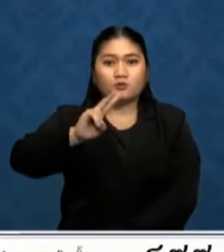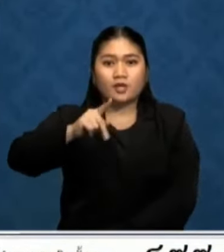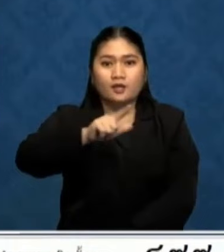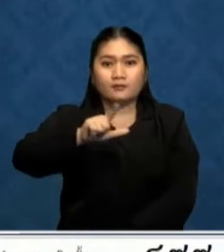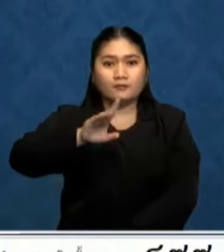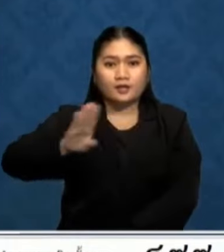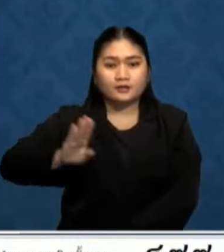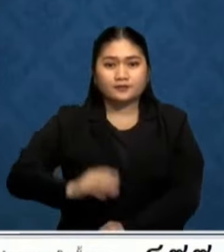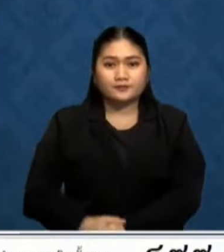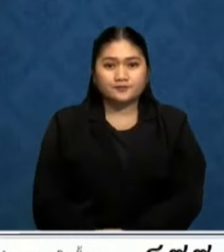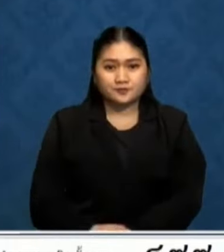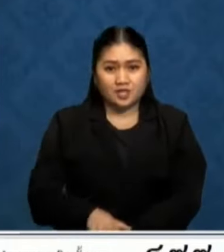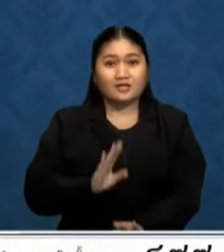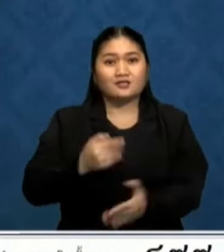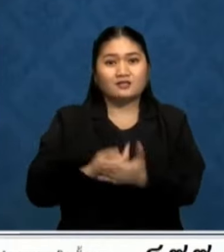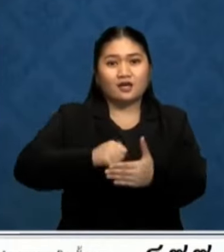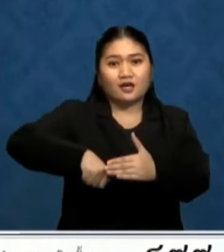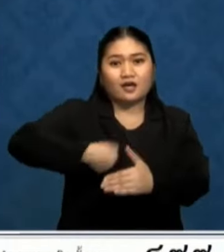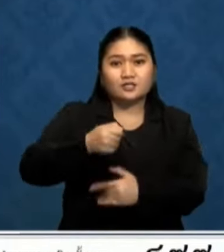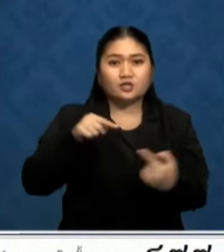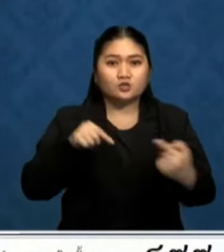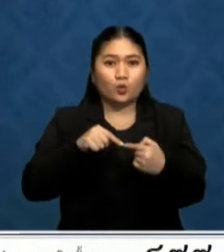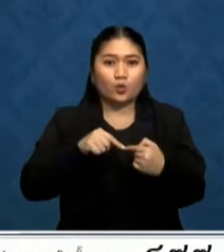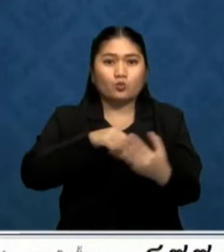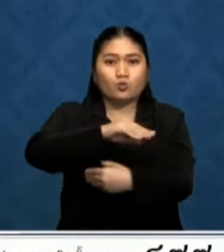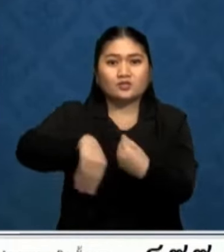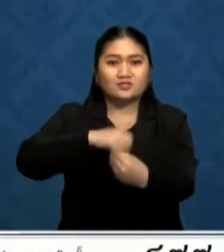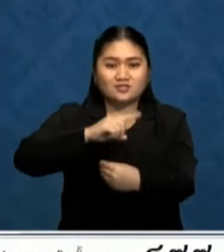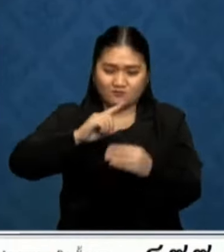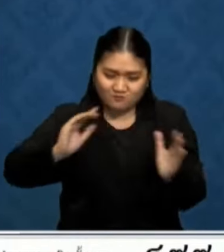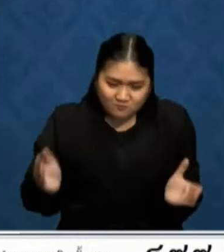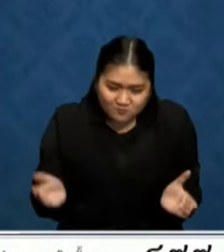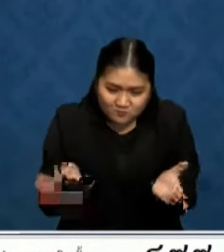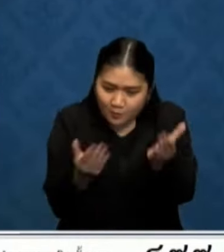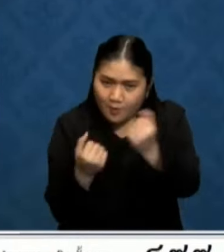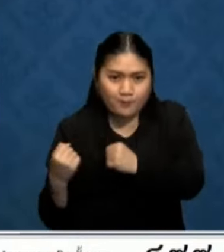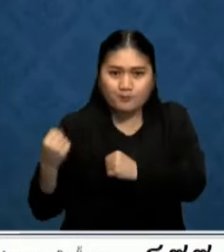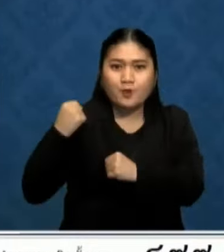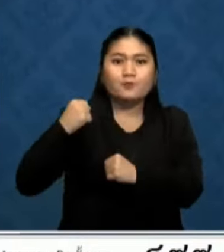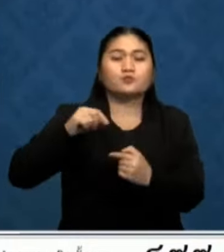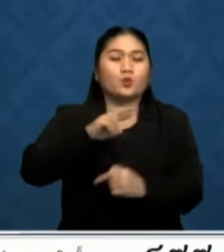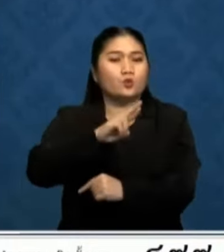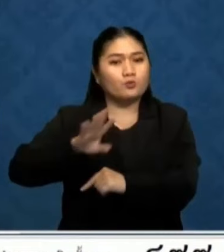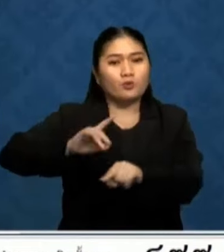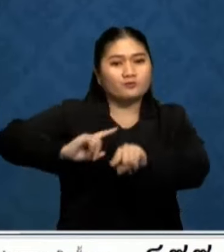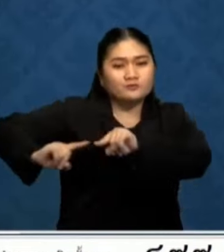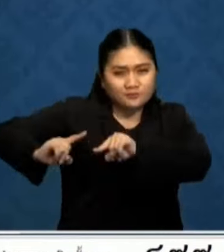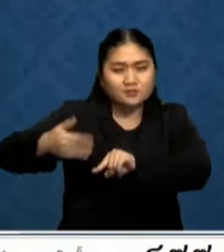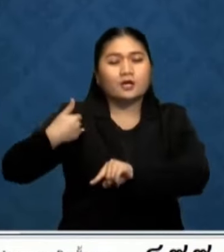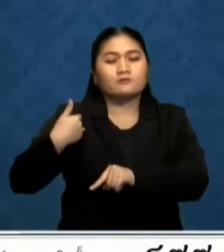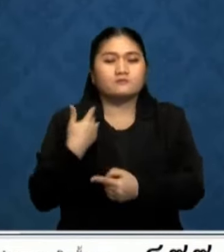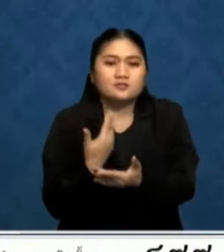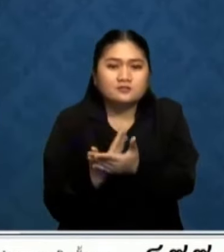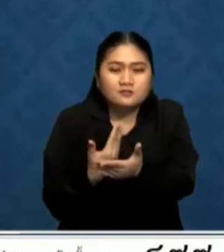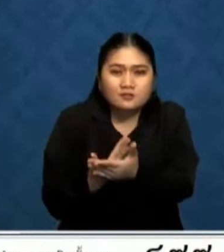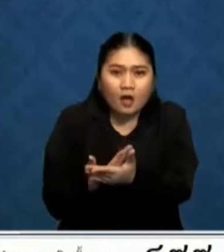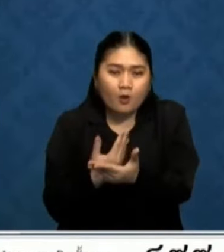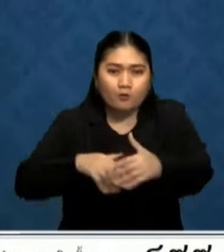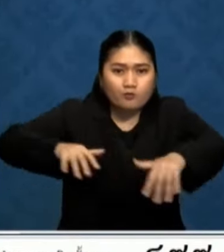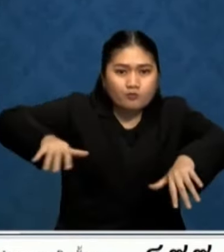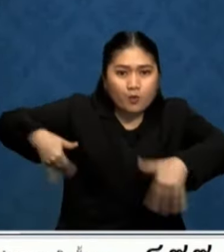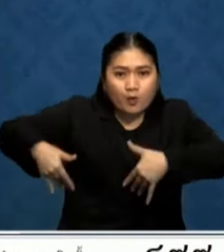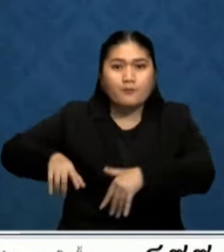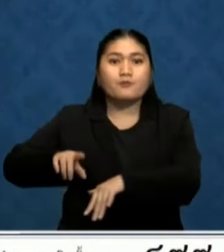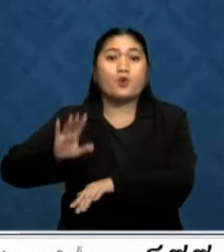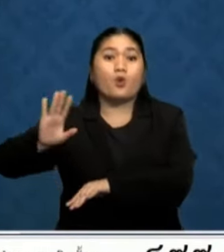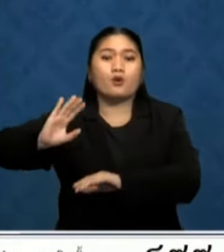บาทเป็ค่าใช้จ่ายเพื่อการกระตุ้นเศรษฐกิและสางความเข้มแข็ของระบบเศรษฐกิจโดยมีรายได้รฐบาลจำนวน